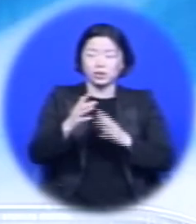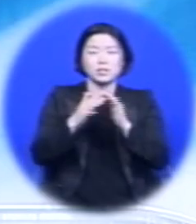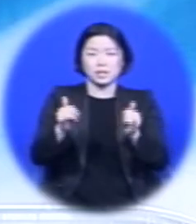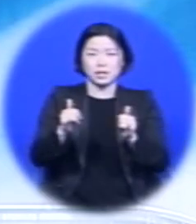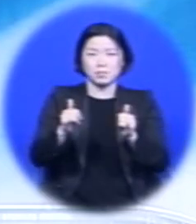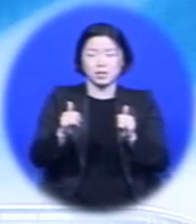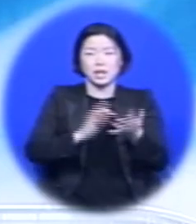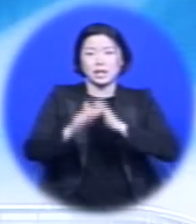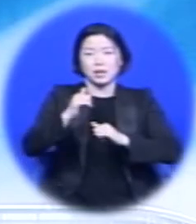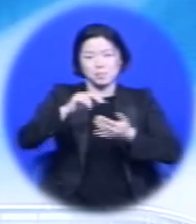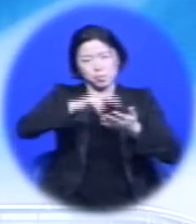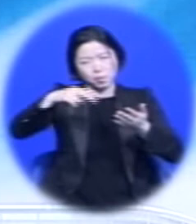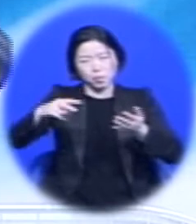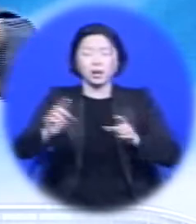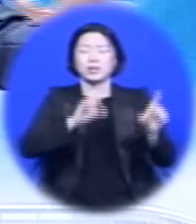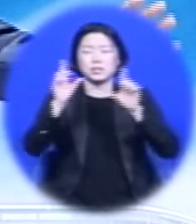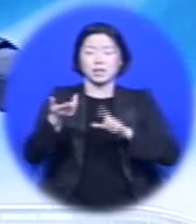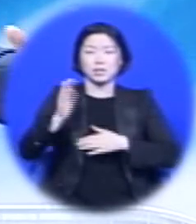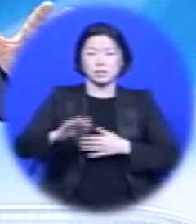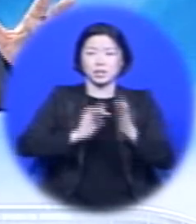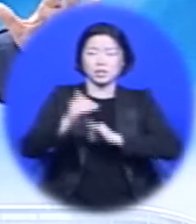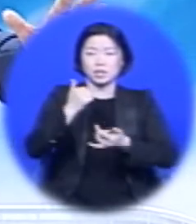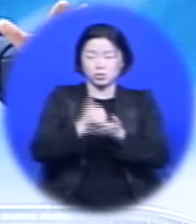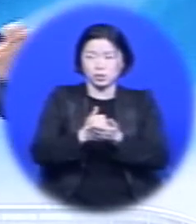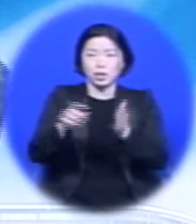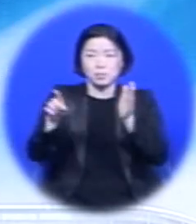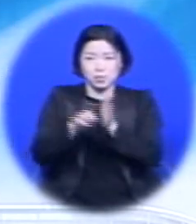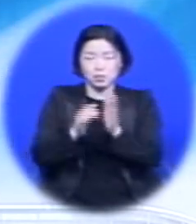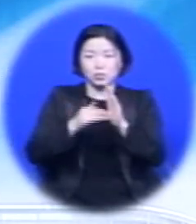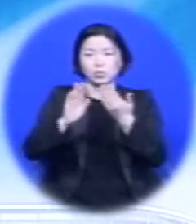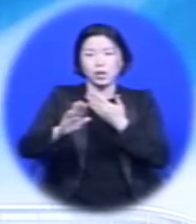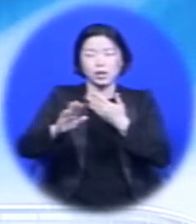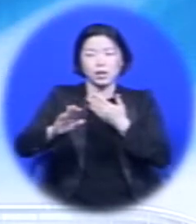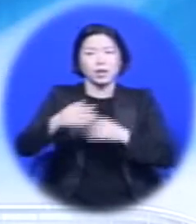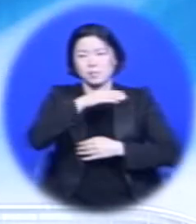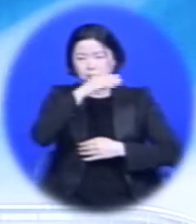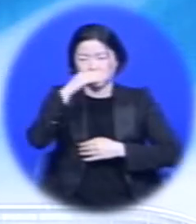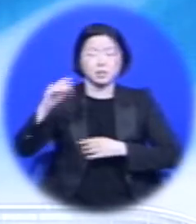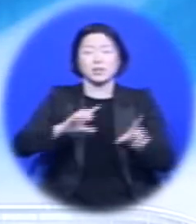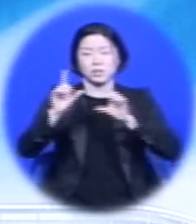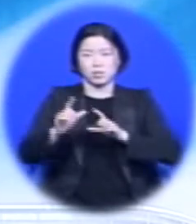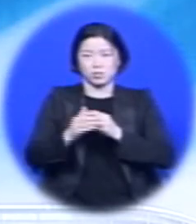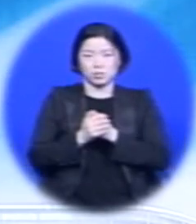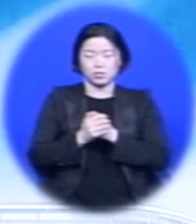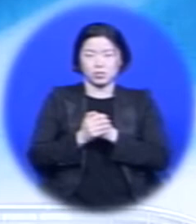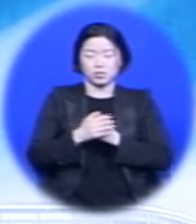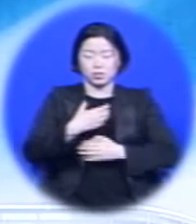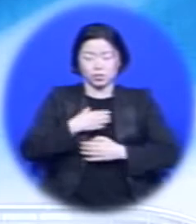성도가 됐어요. 허랑방탕하게 사는 게 자유예요? 경건한 삶을 사는 게